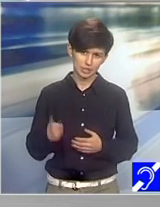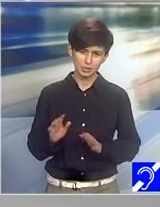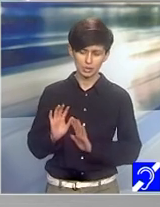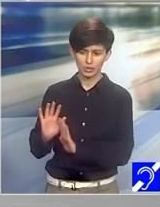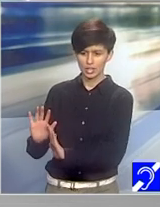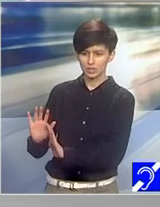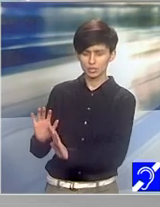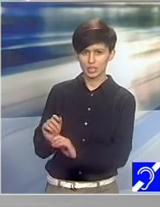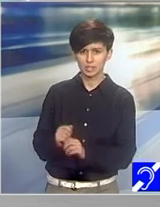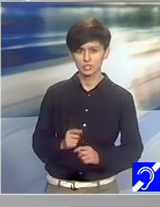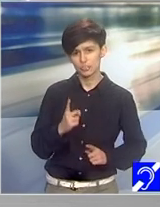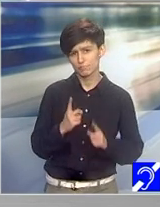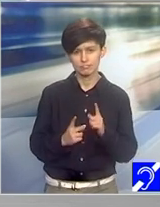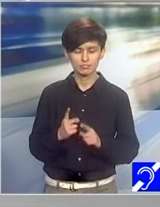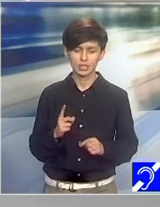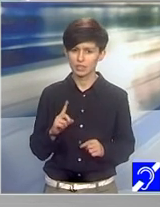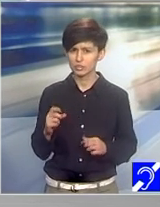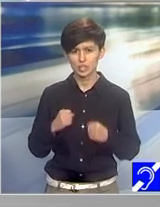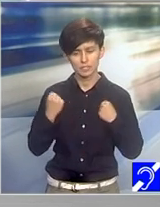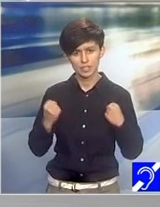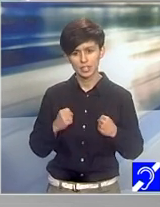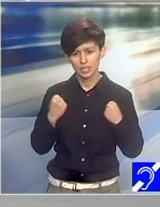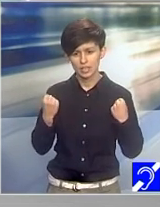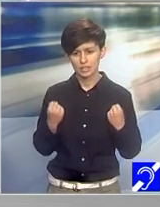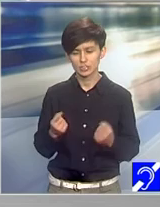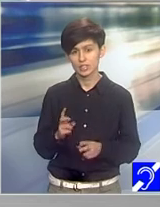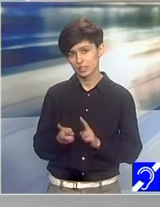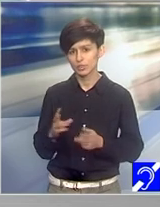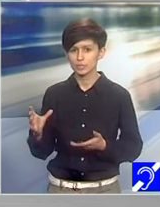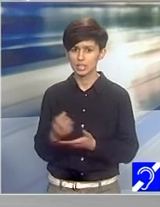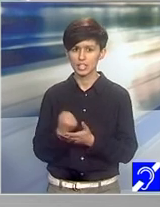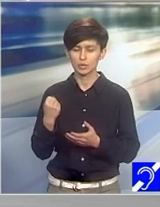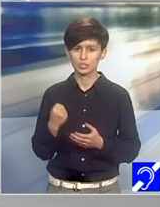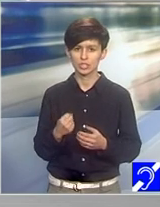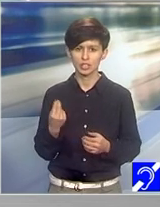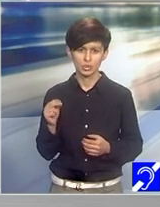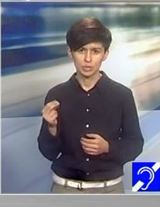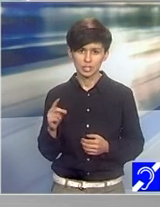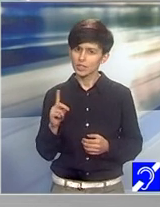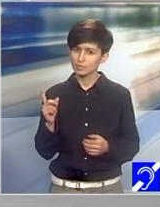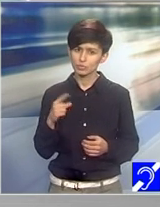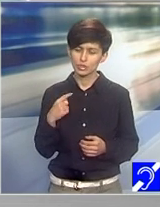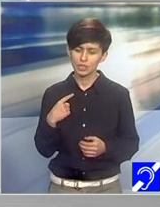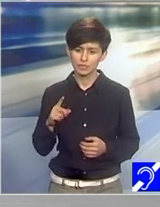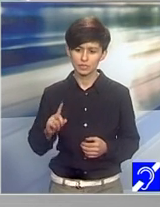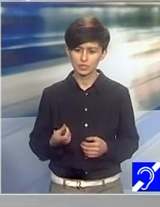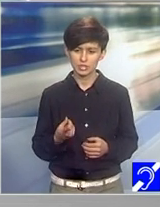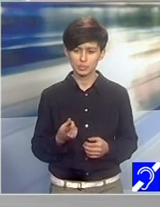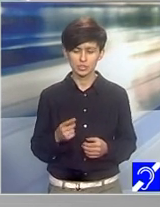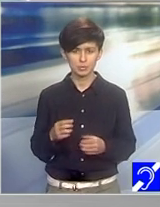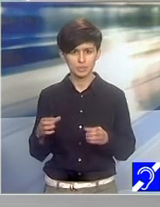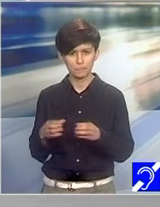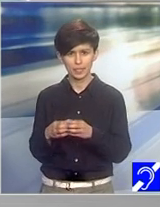înlăturate, ori dacă nu s-ar fi acționat așa cum s-a reușit într-adevăr unitar, nu ar fi fost posibil nici Unirea